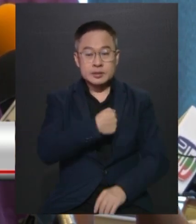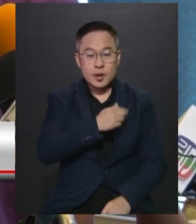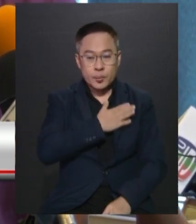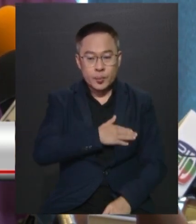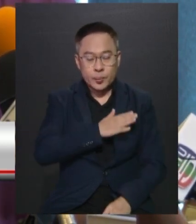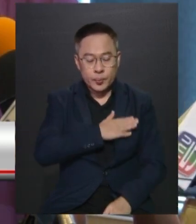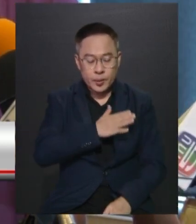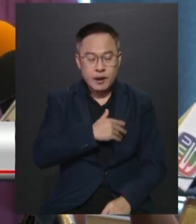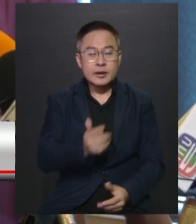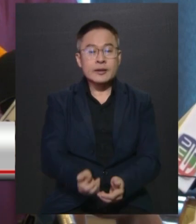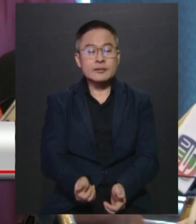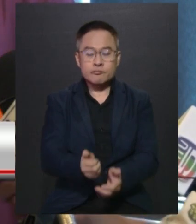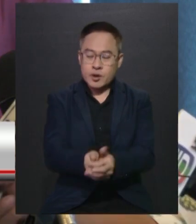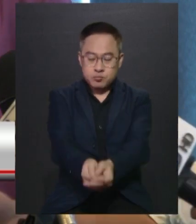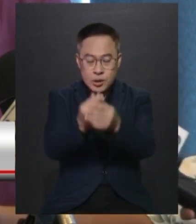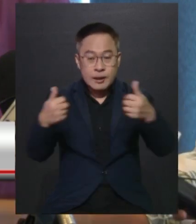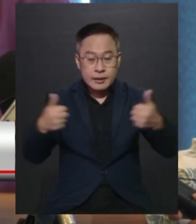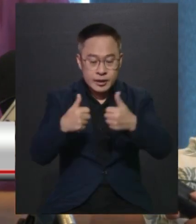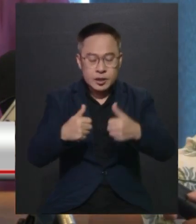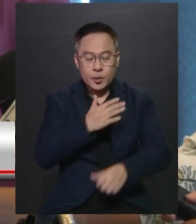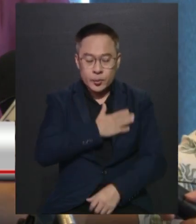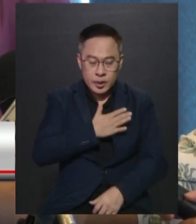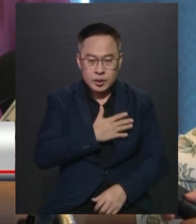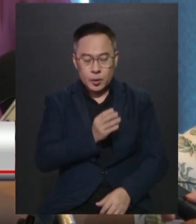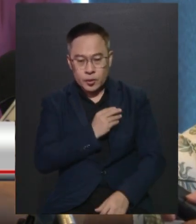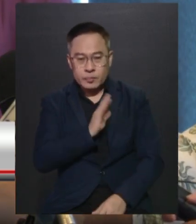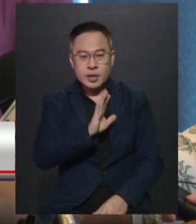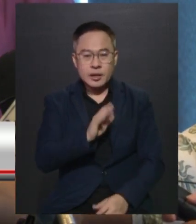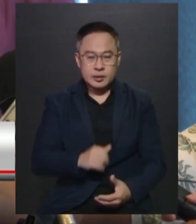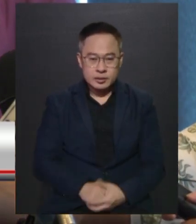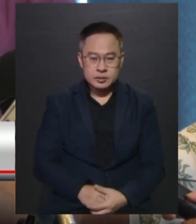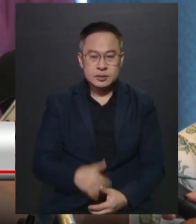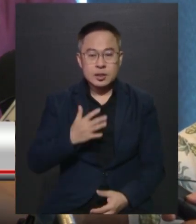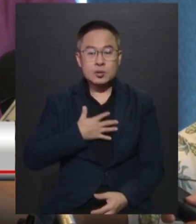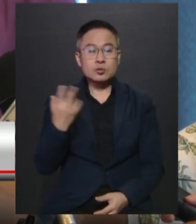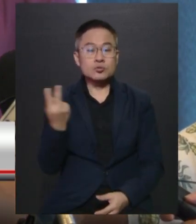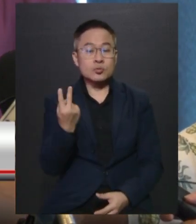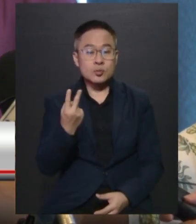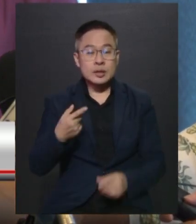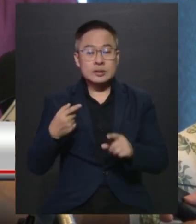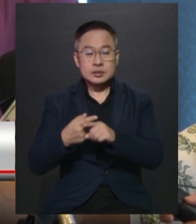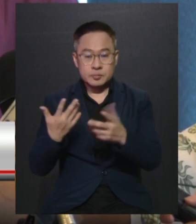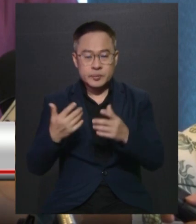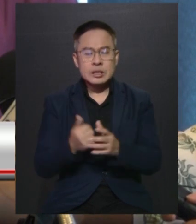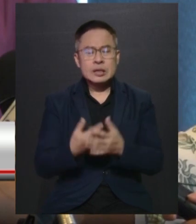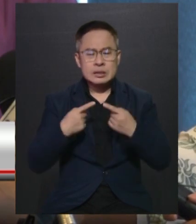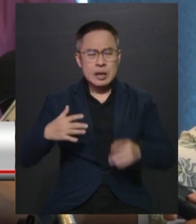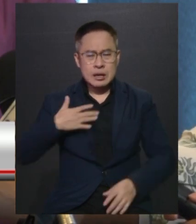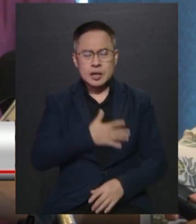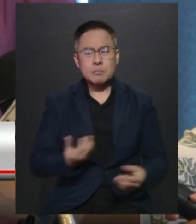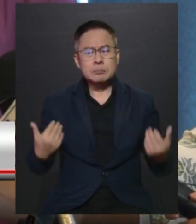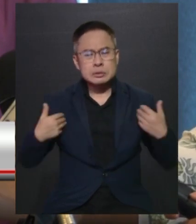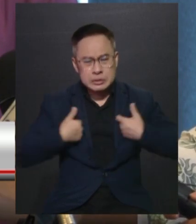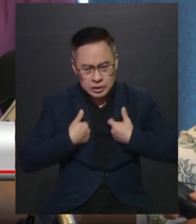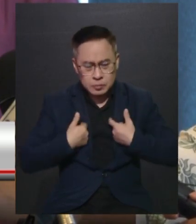ด้วยค ่ ะ ตอนนี้ของส่วนตัวหนูเองกับตัวเบสอะเขาไม่ได้มีอาการบาดเจ็บอะไรมีแค่ความเหนื่อยล้าจากการเดินทางการ